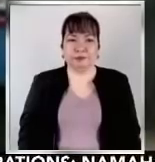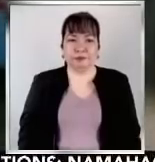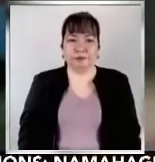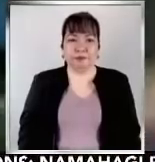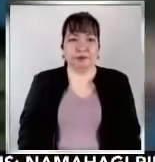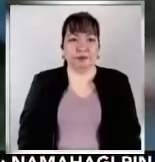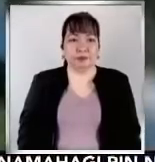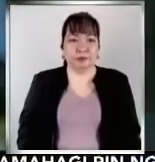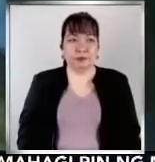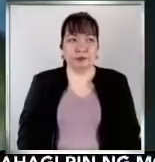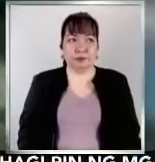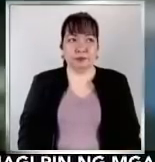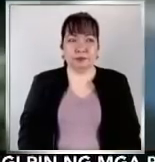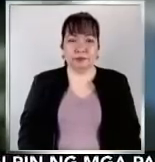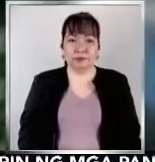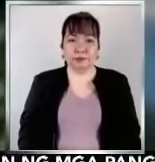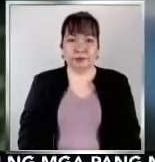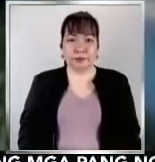Rescue.